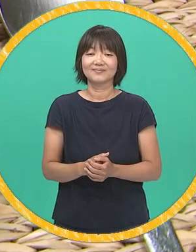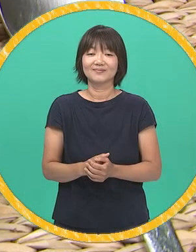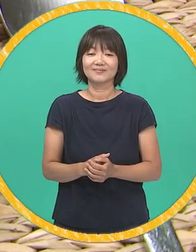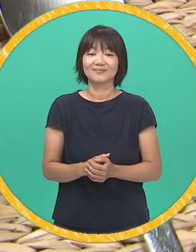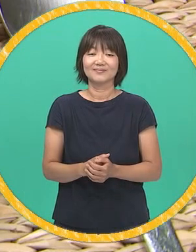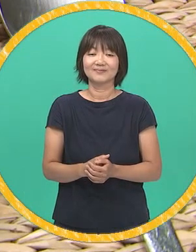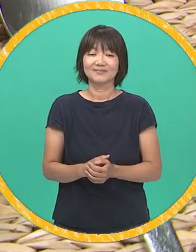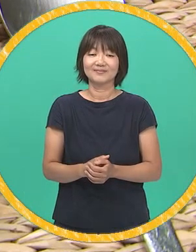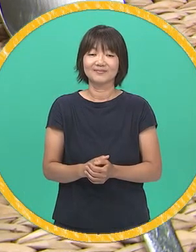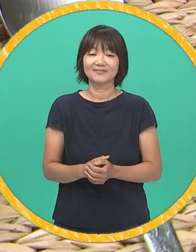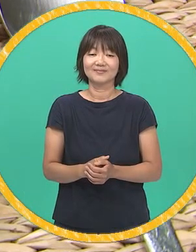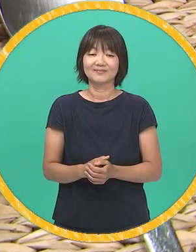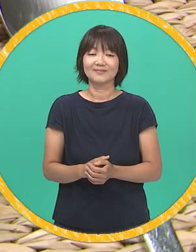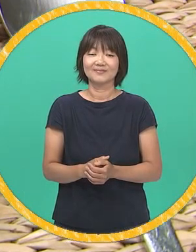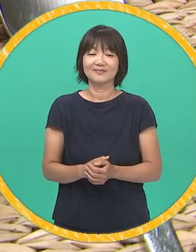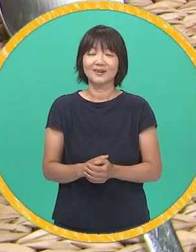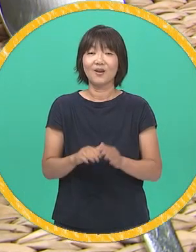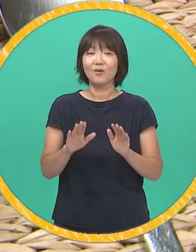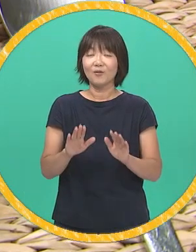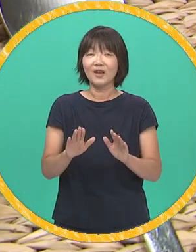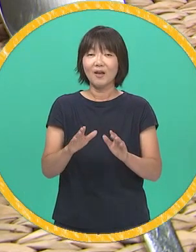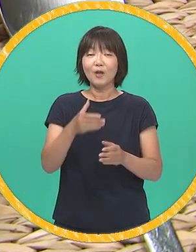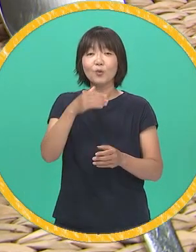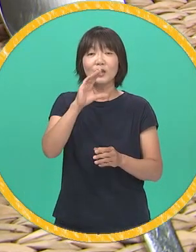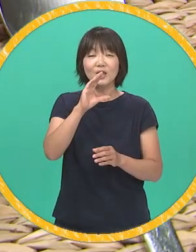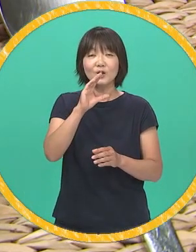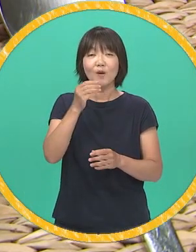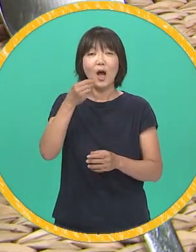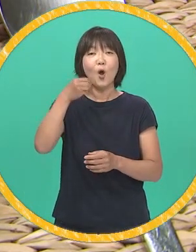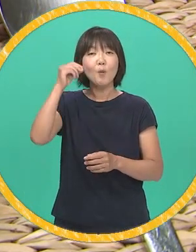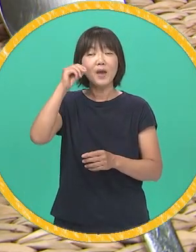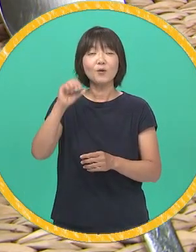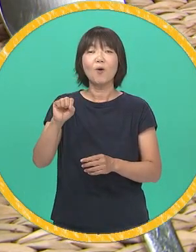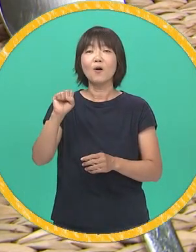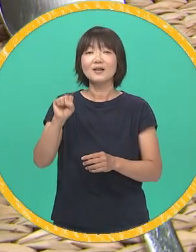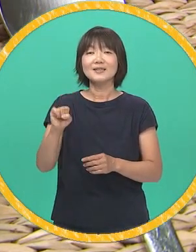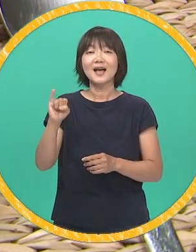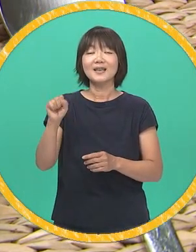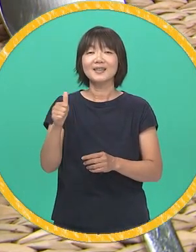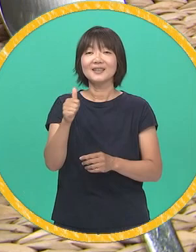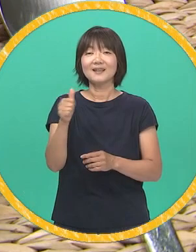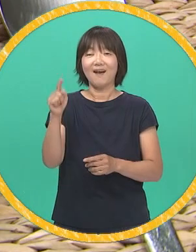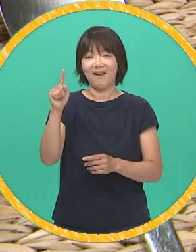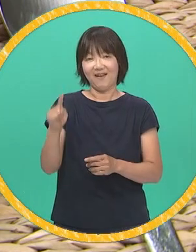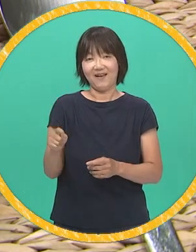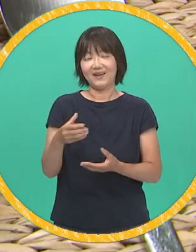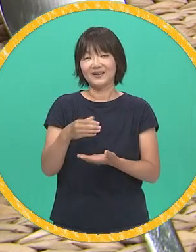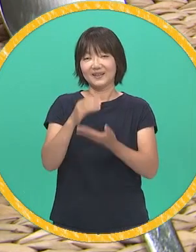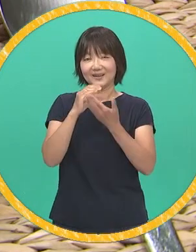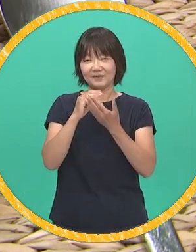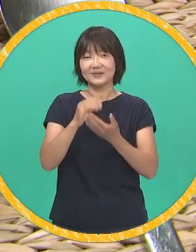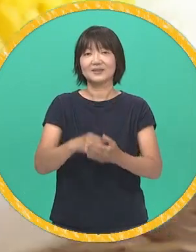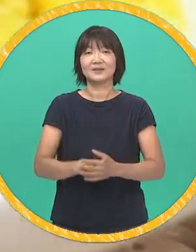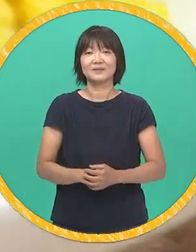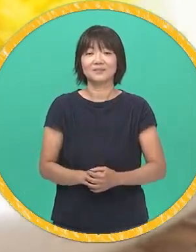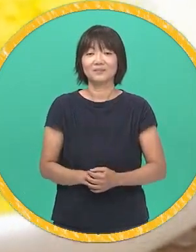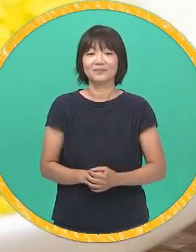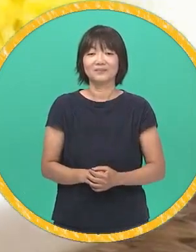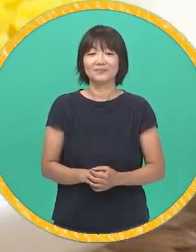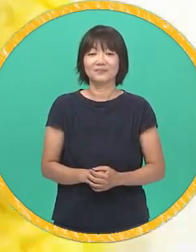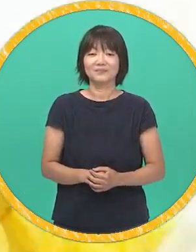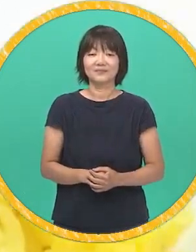美味しいちなみにドリンクを埋めのサイダーをいただきました廃坑じゃないですか